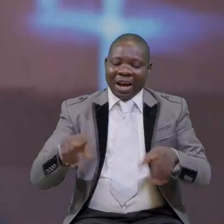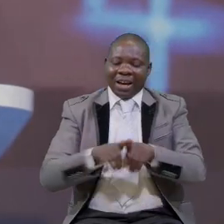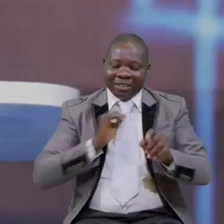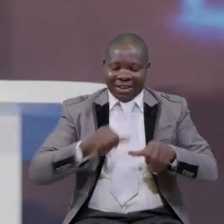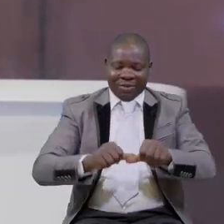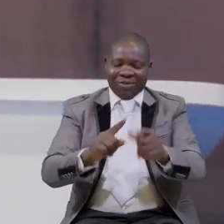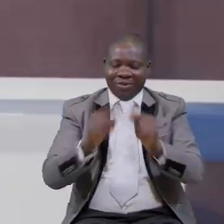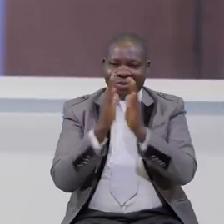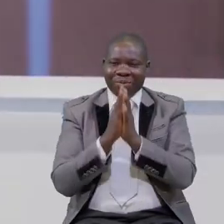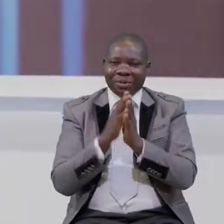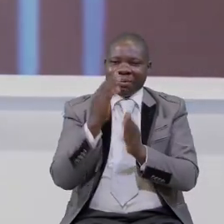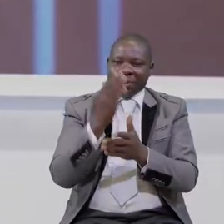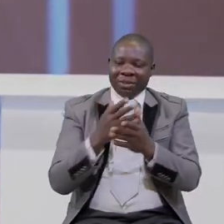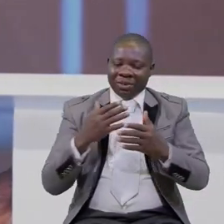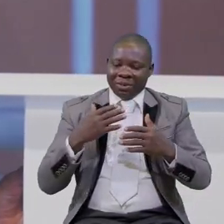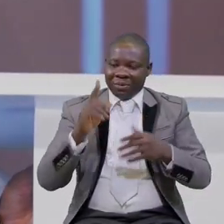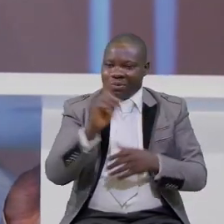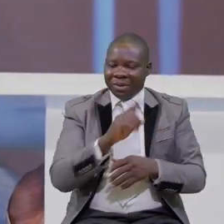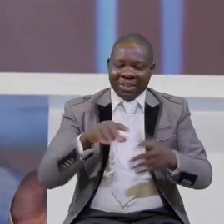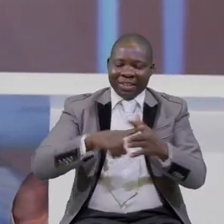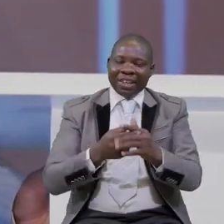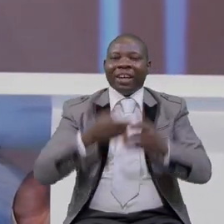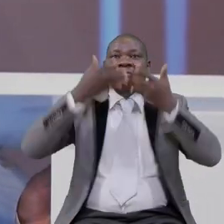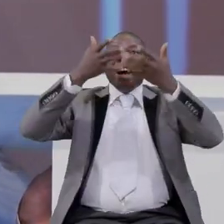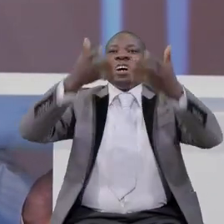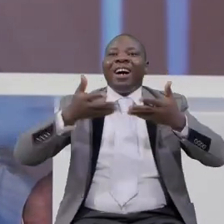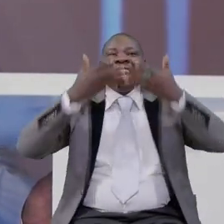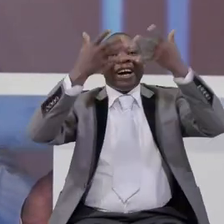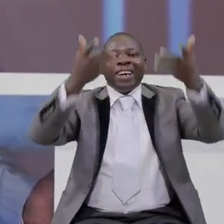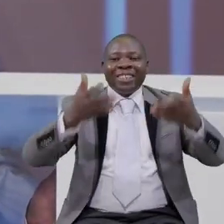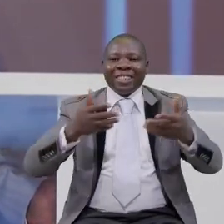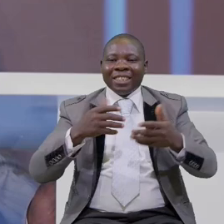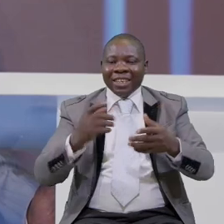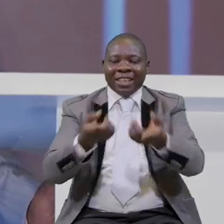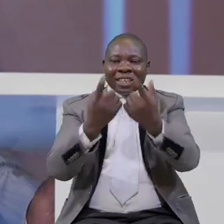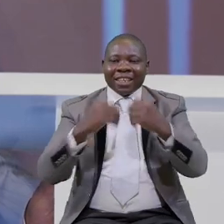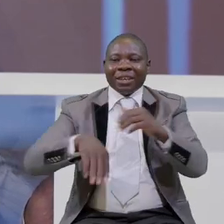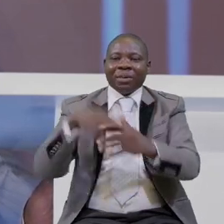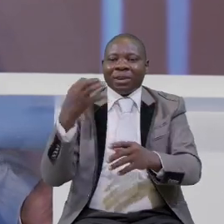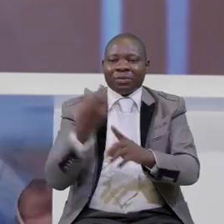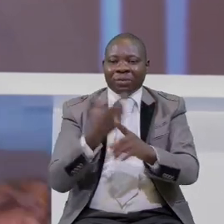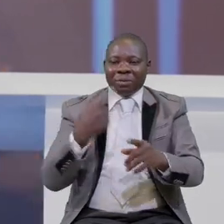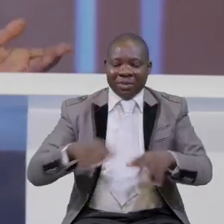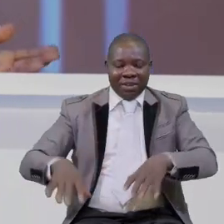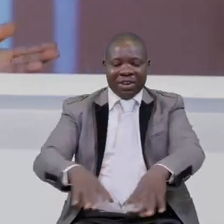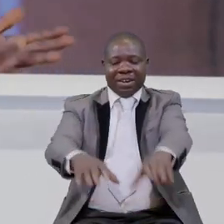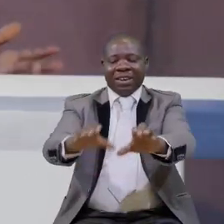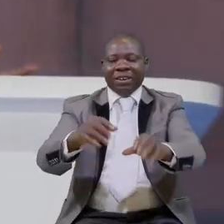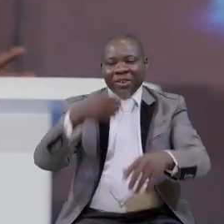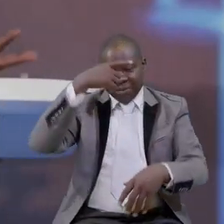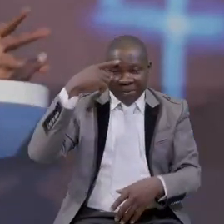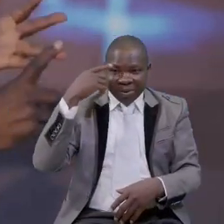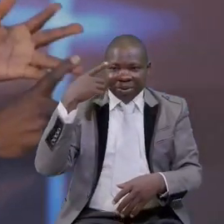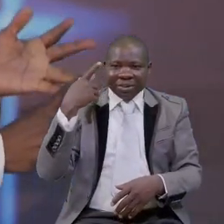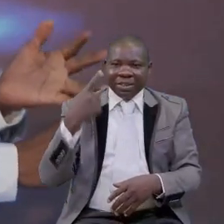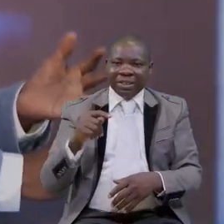prier, quelqu'un a crié, a commencé à crier. Et est sorti de la foule.